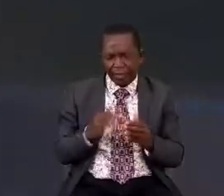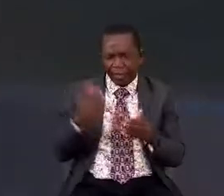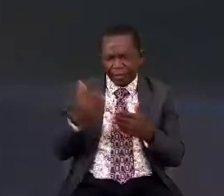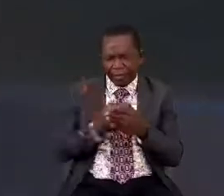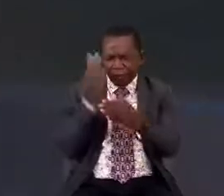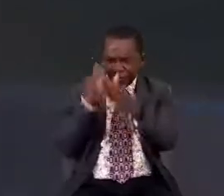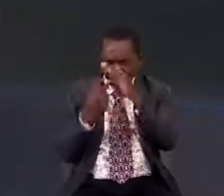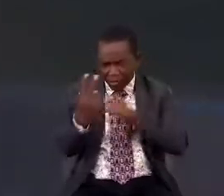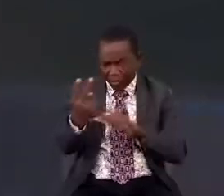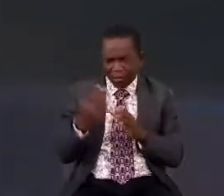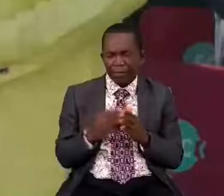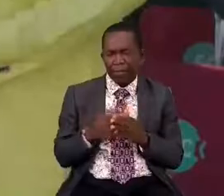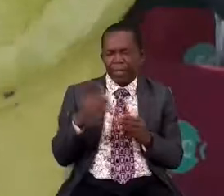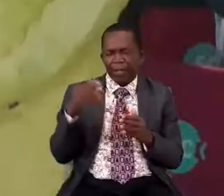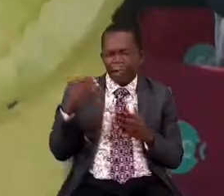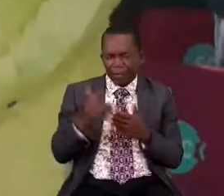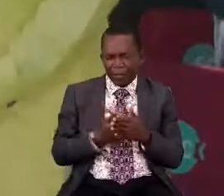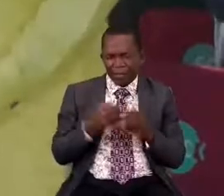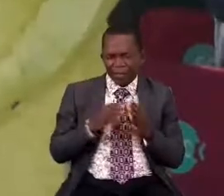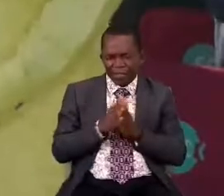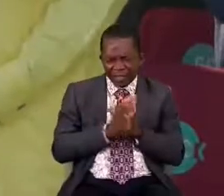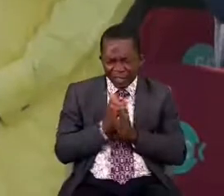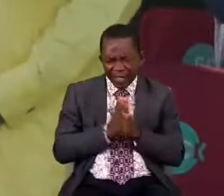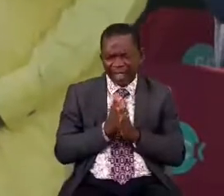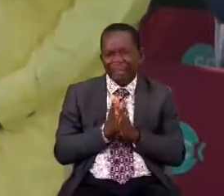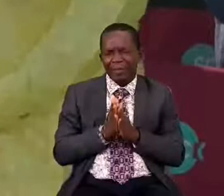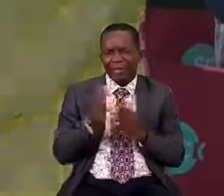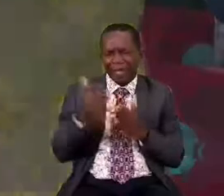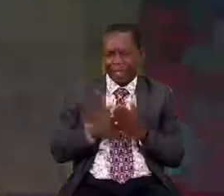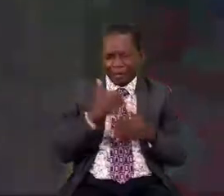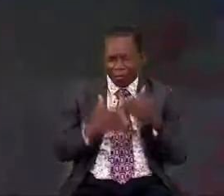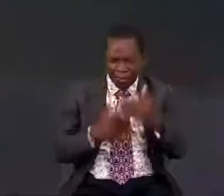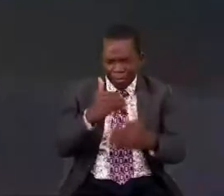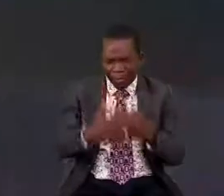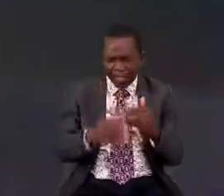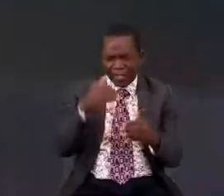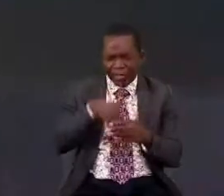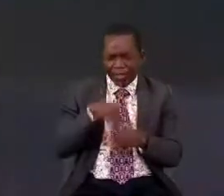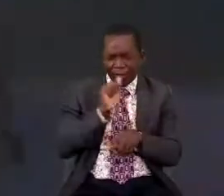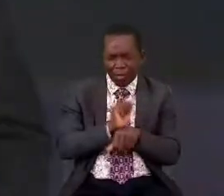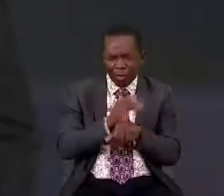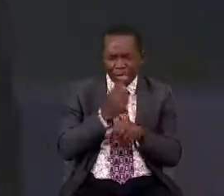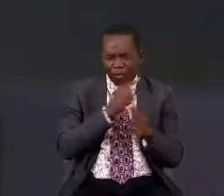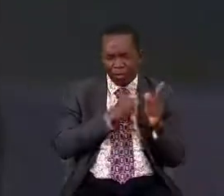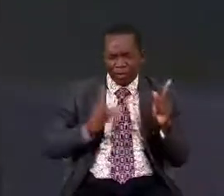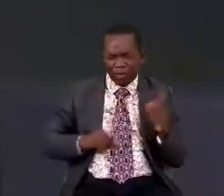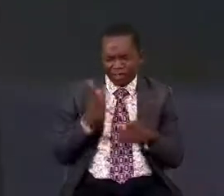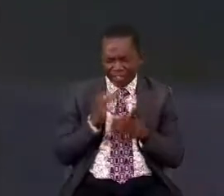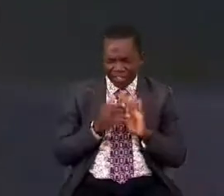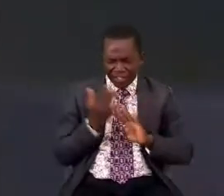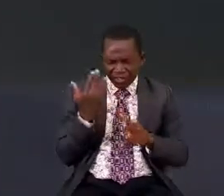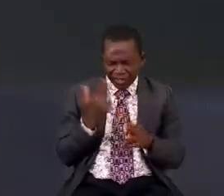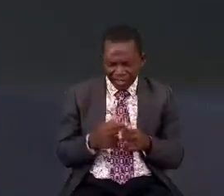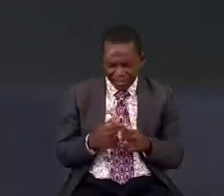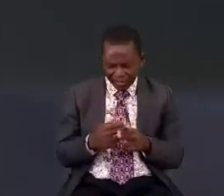nouveau progrès dans l'œuvre du Seigneur au nom de Jésus. Confirme ta vérité, ta parole,